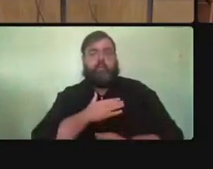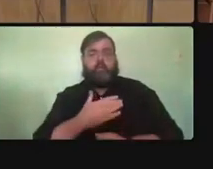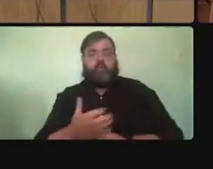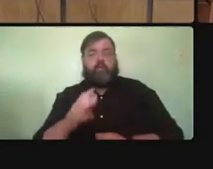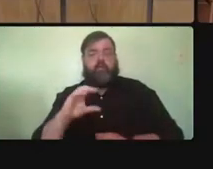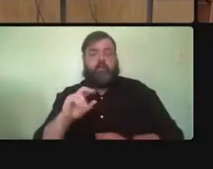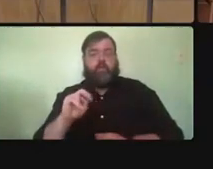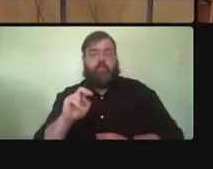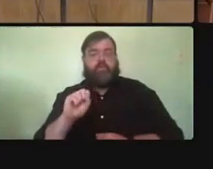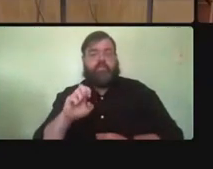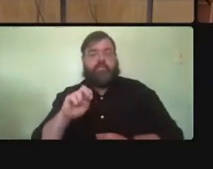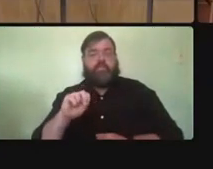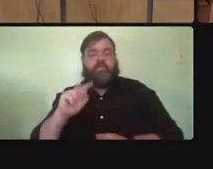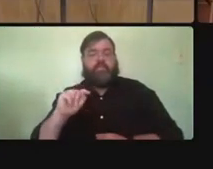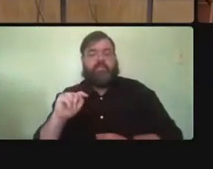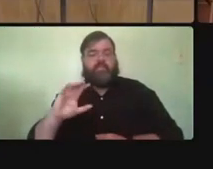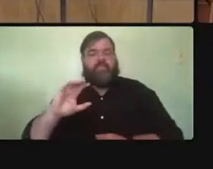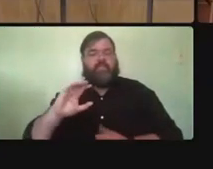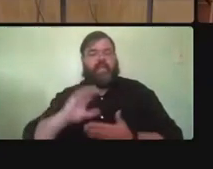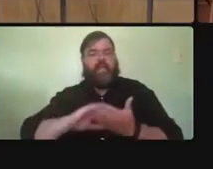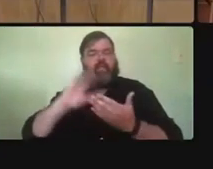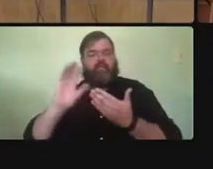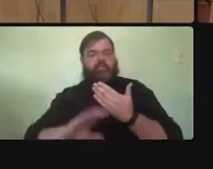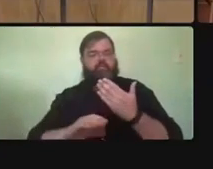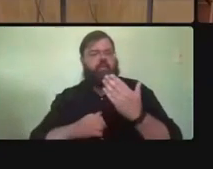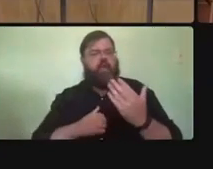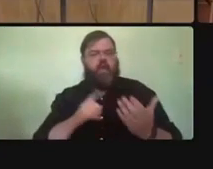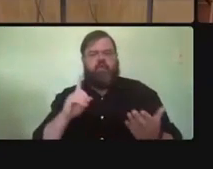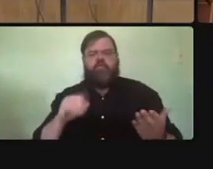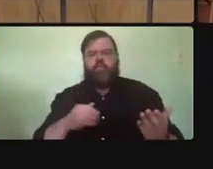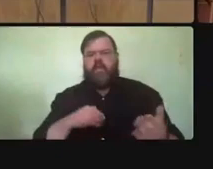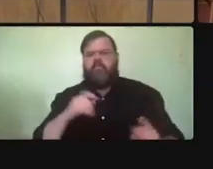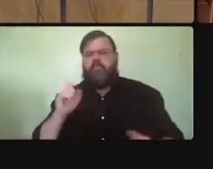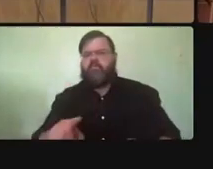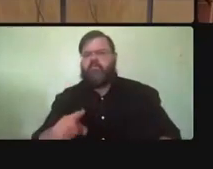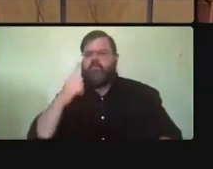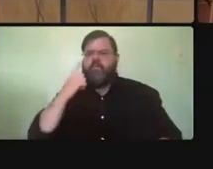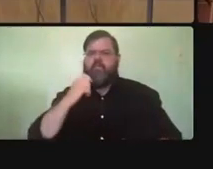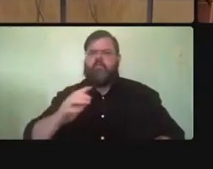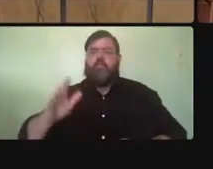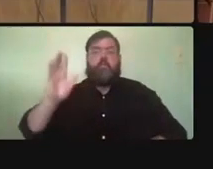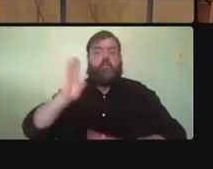Sasa tungependa kuzungumzia swala la kalenda.